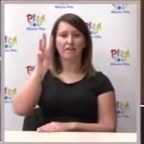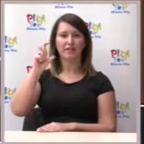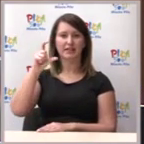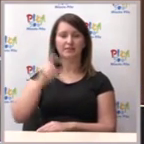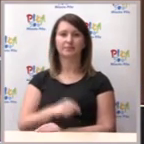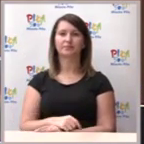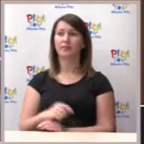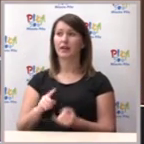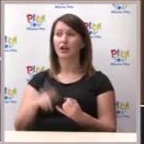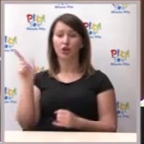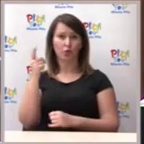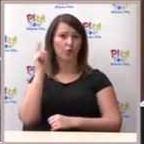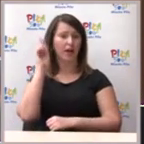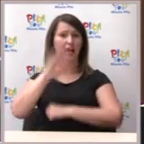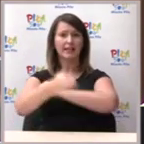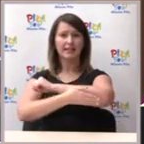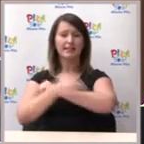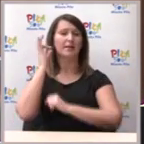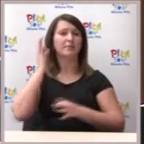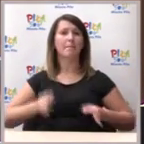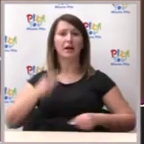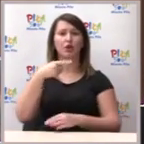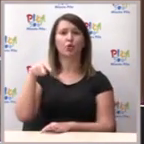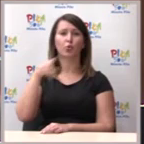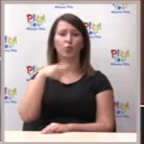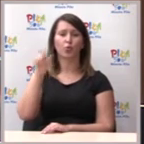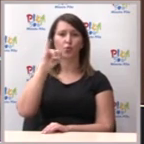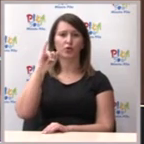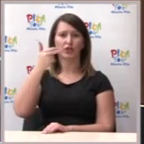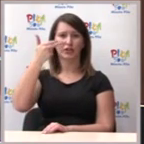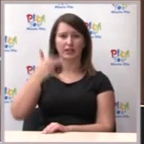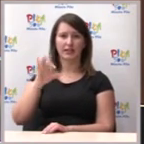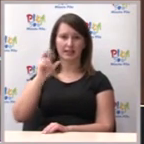oraz zastępcę prezydenta miasta Piły panią Beatę Dudzińską.